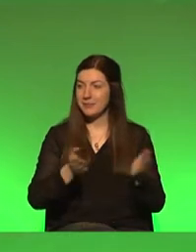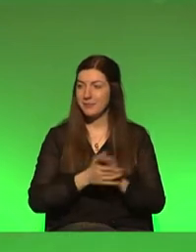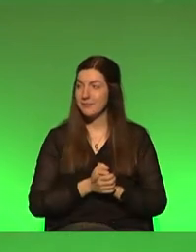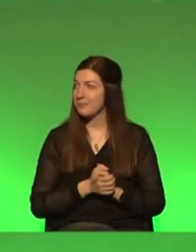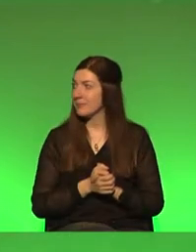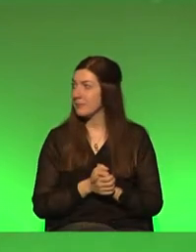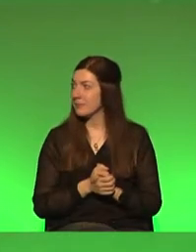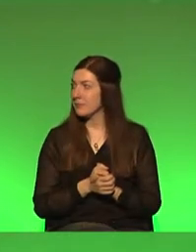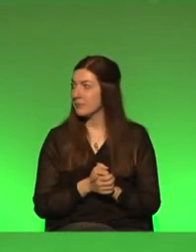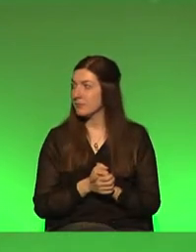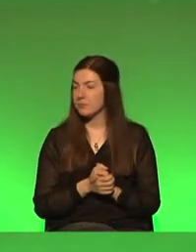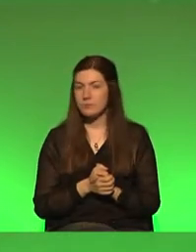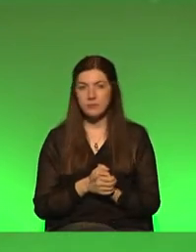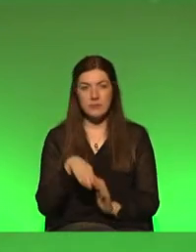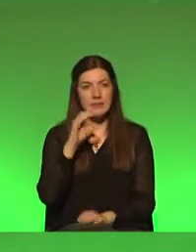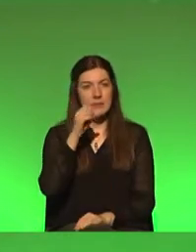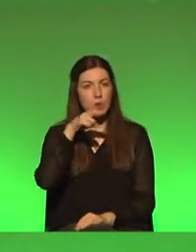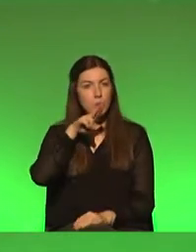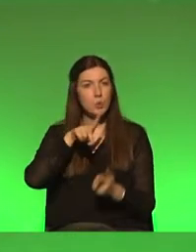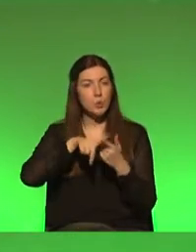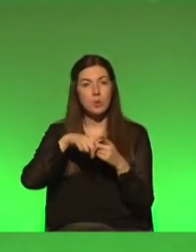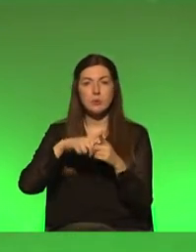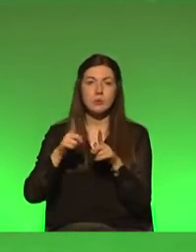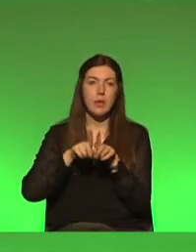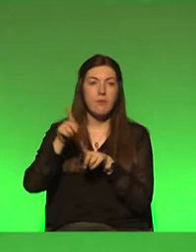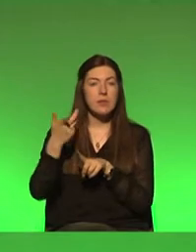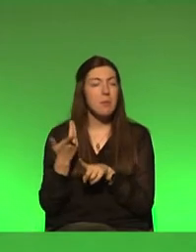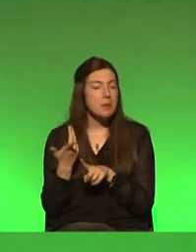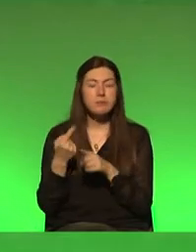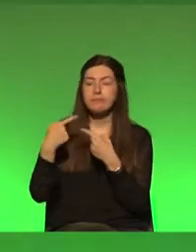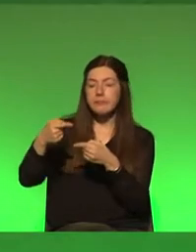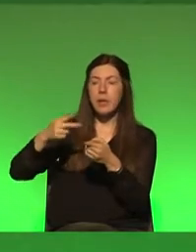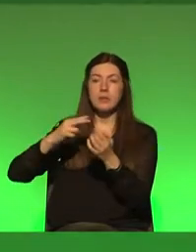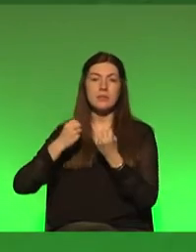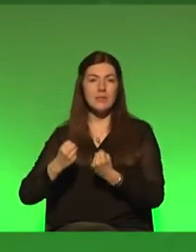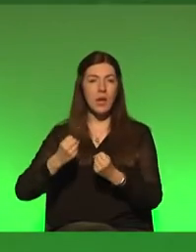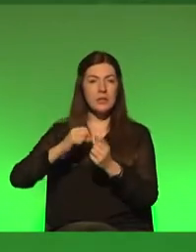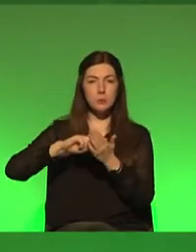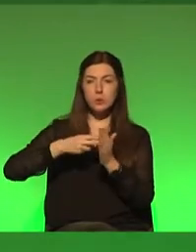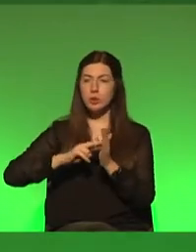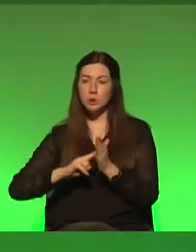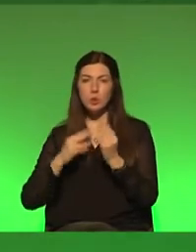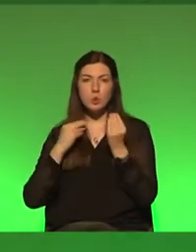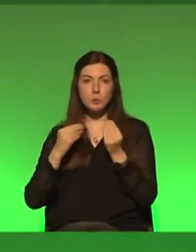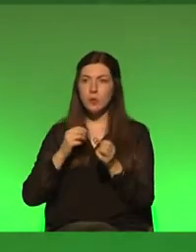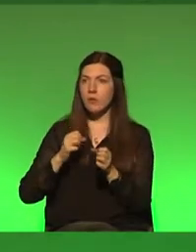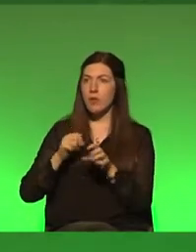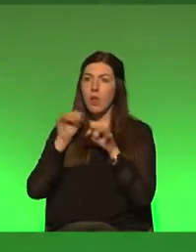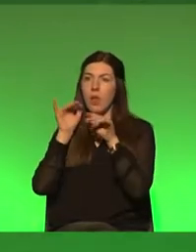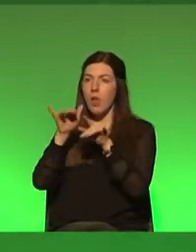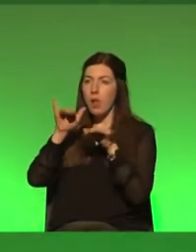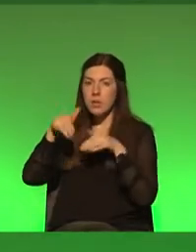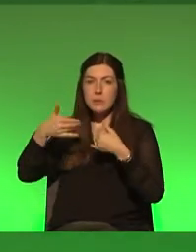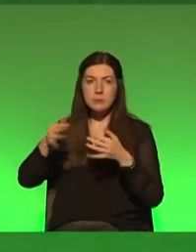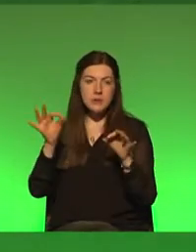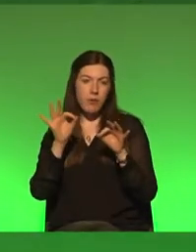anders als CDU und FDP, das ja mit ihren sicherheitspolitischen Bedrohungsszenarien, die sie immer wieder von sich geben,